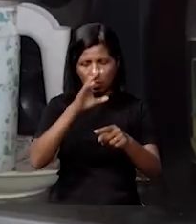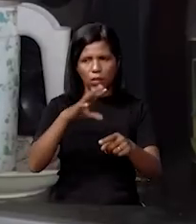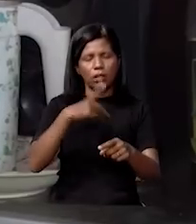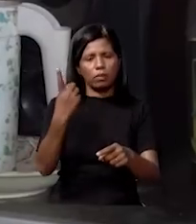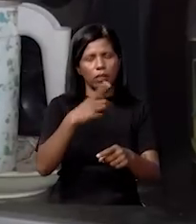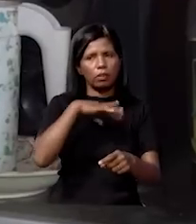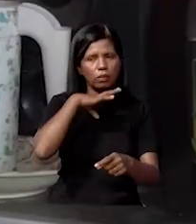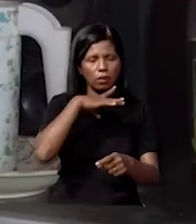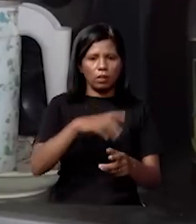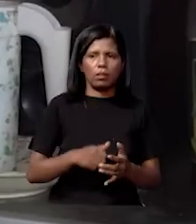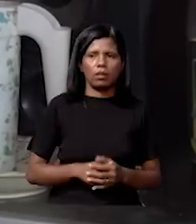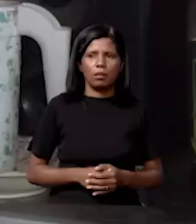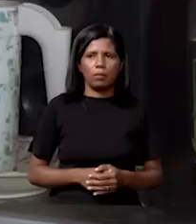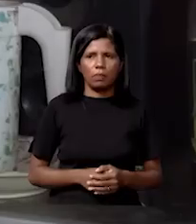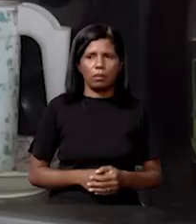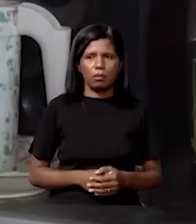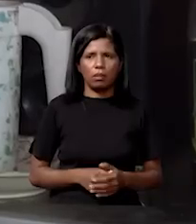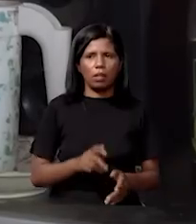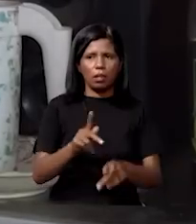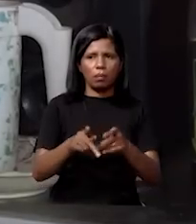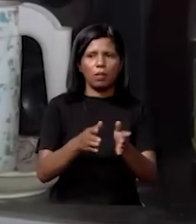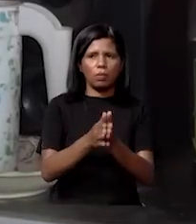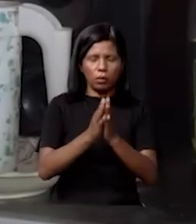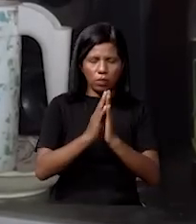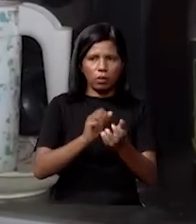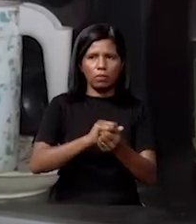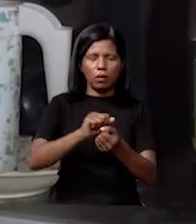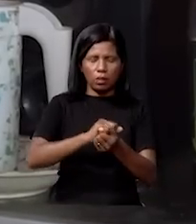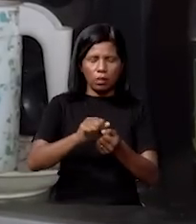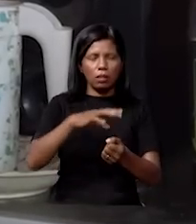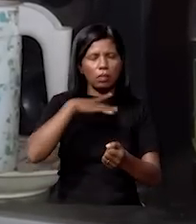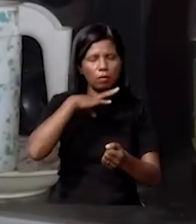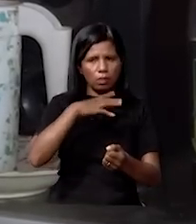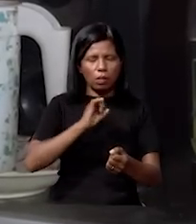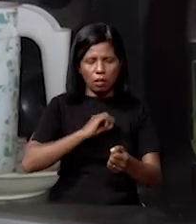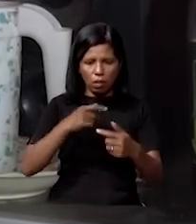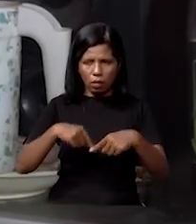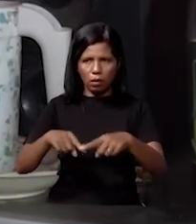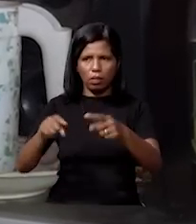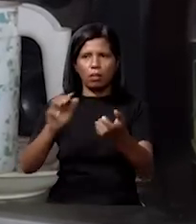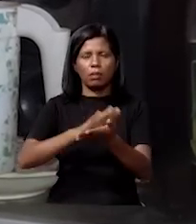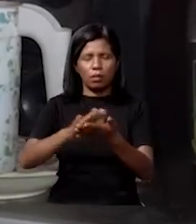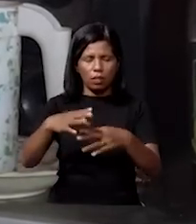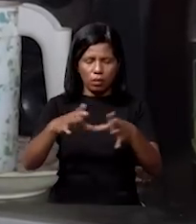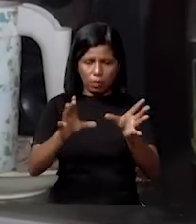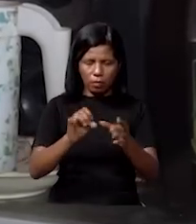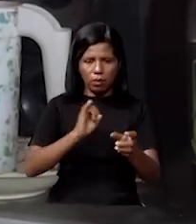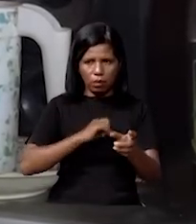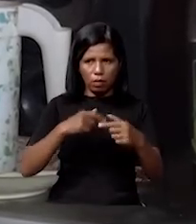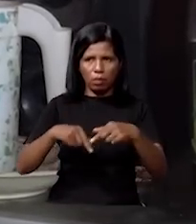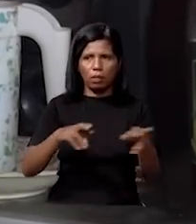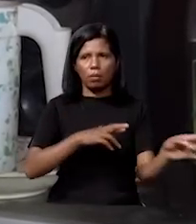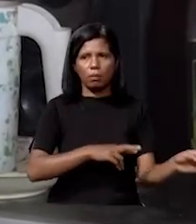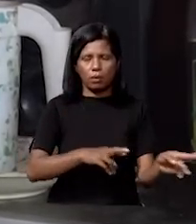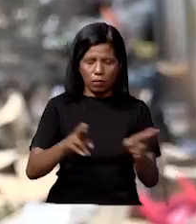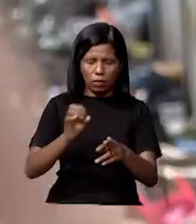sekar ke ma ruma husu ha u pasiro pa mo sa ba da sa puer mo sa ba pasibikan mo sa ba ha pronto para